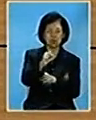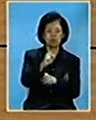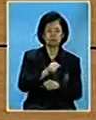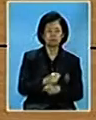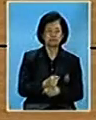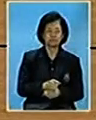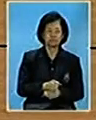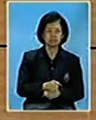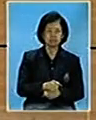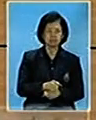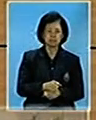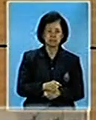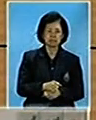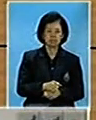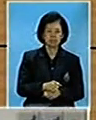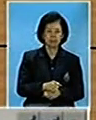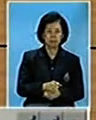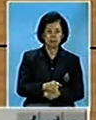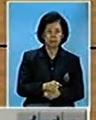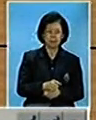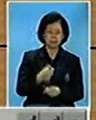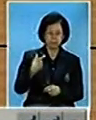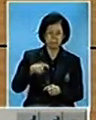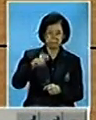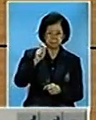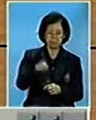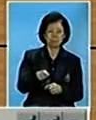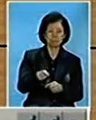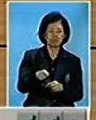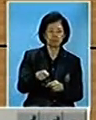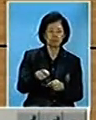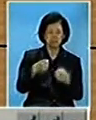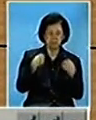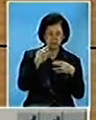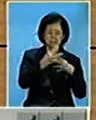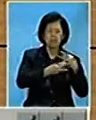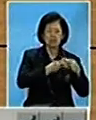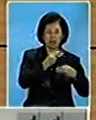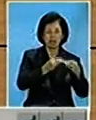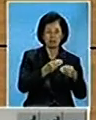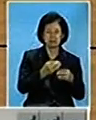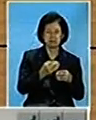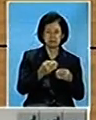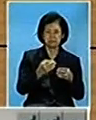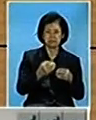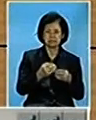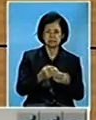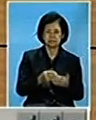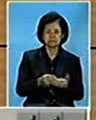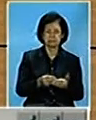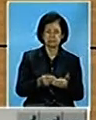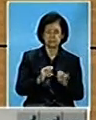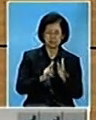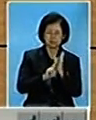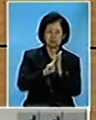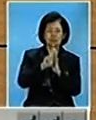อย่างแน่นอนเมื่อตุลาการศาลรัฐธรรมนูญท่านมีเมตตาเรียกว่ามีเมตตาสู